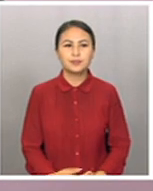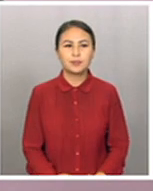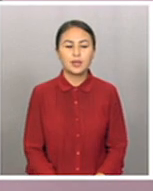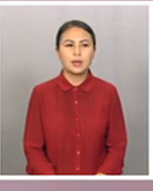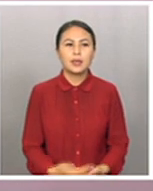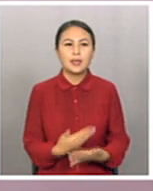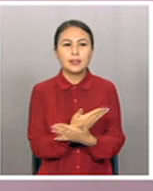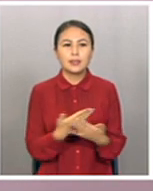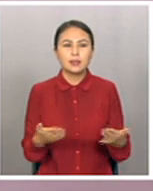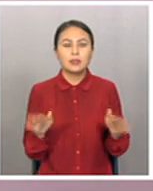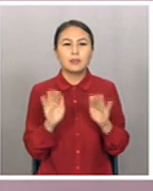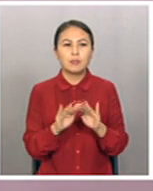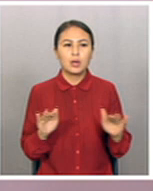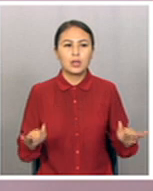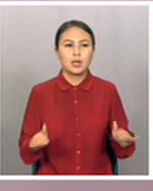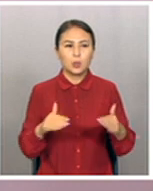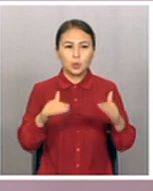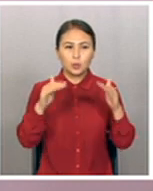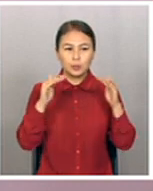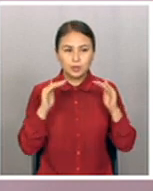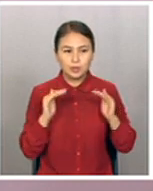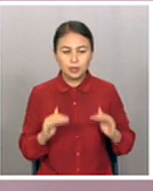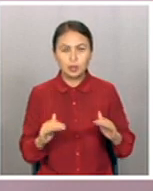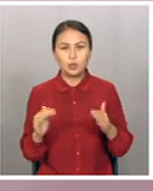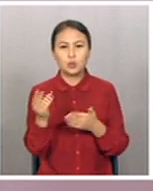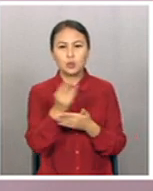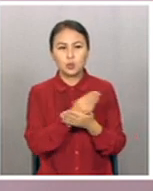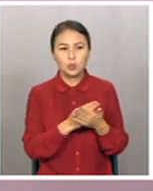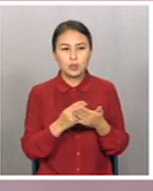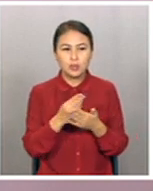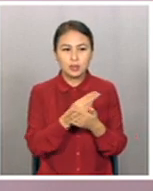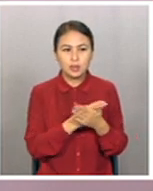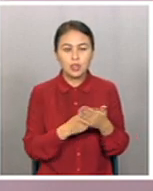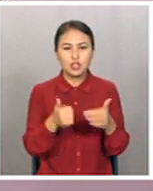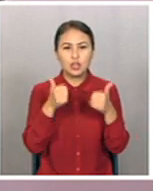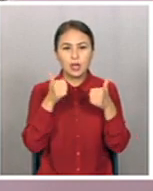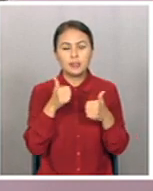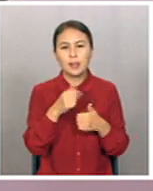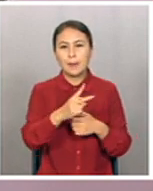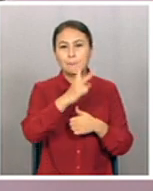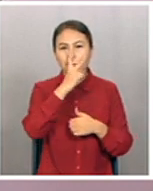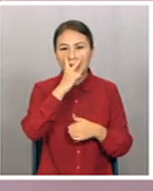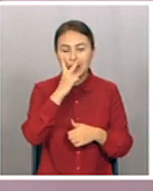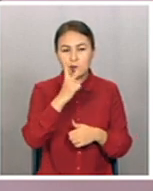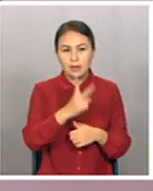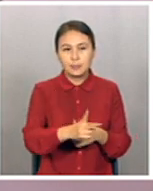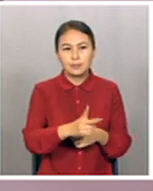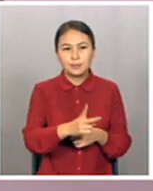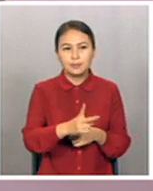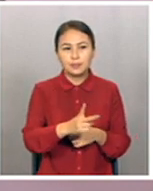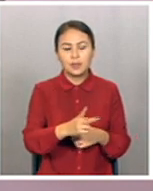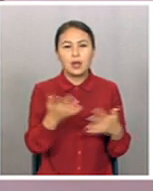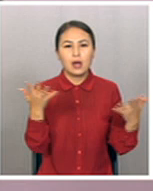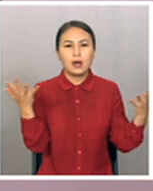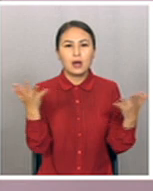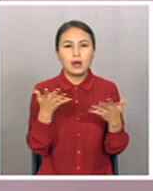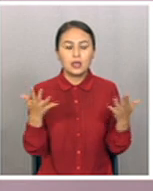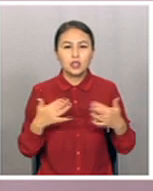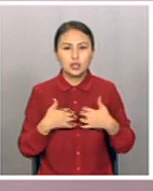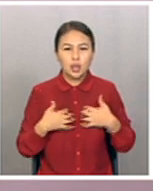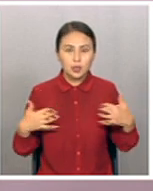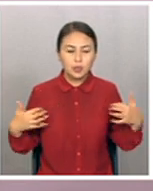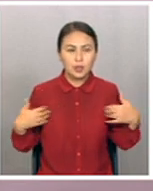Енді, балалар, төмендегі суреттерге жақсылап қарап, қай жануардың